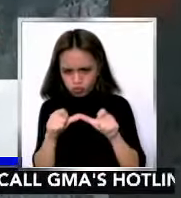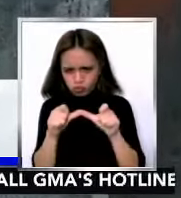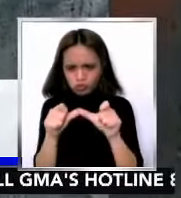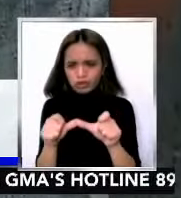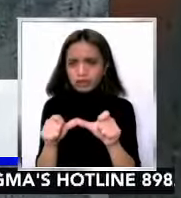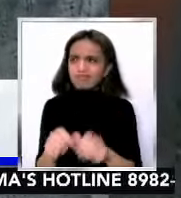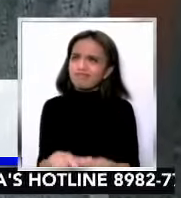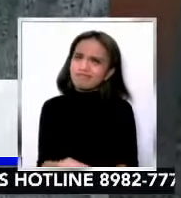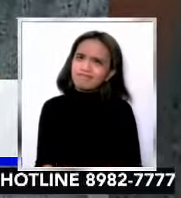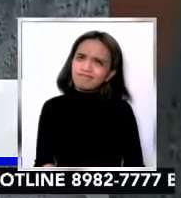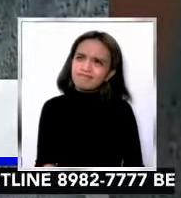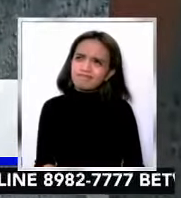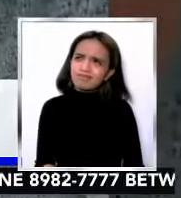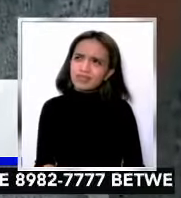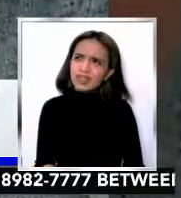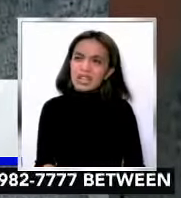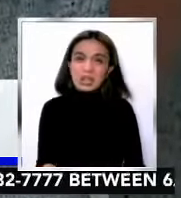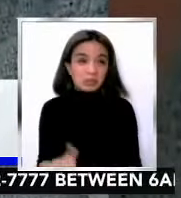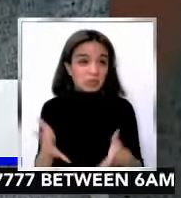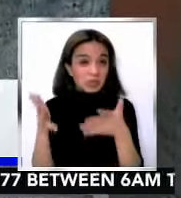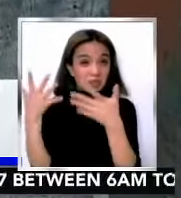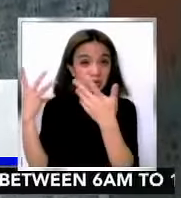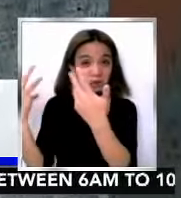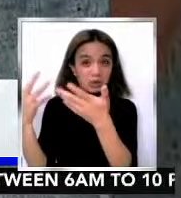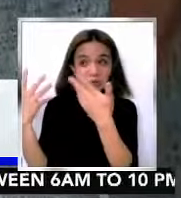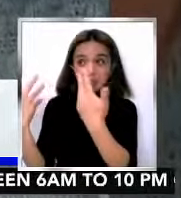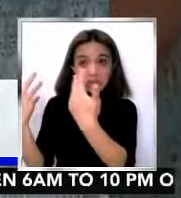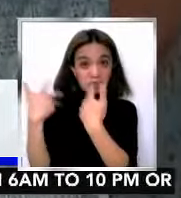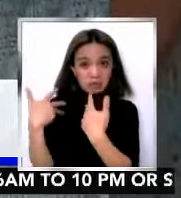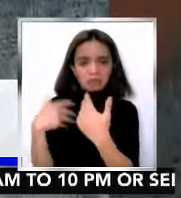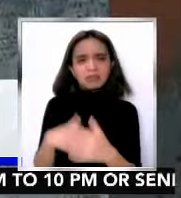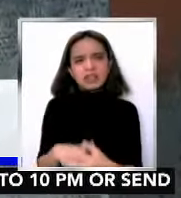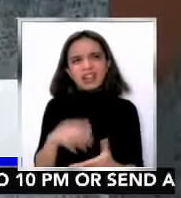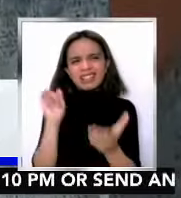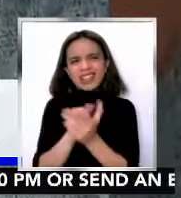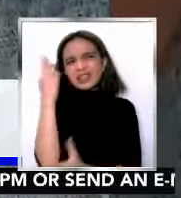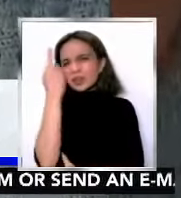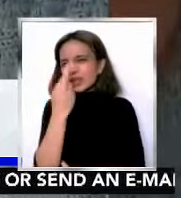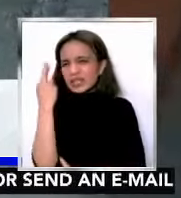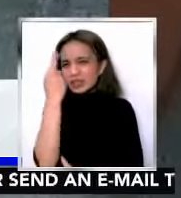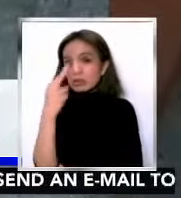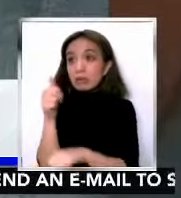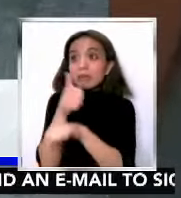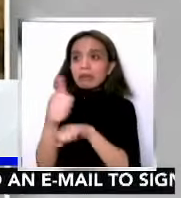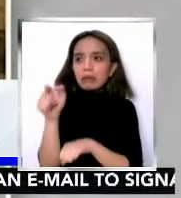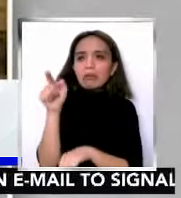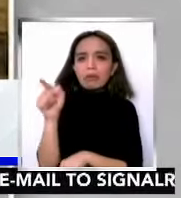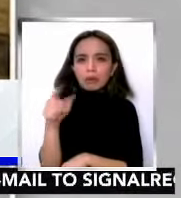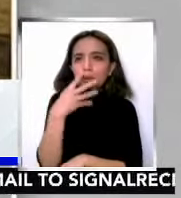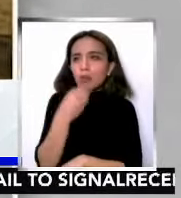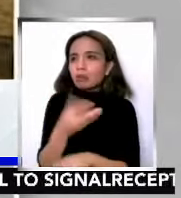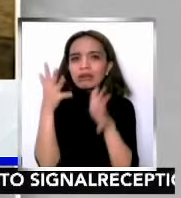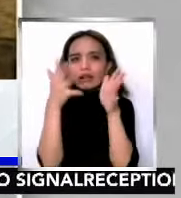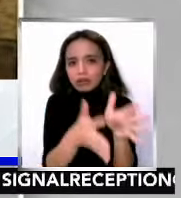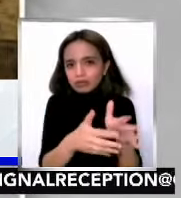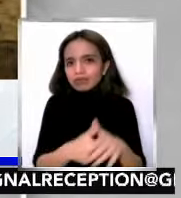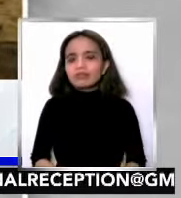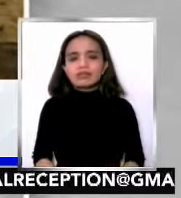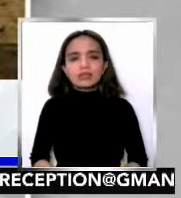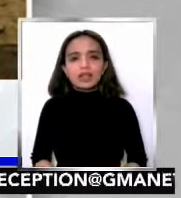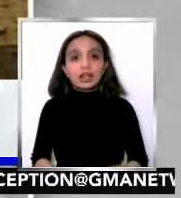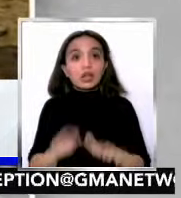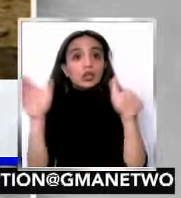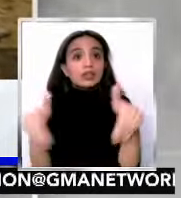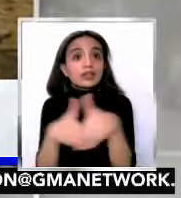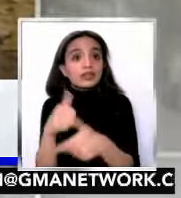Yung nangiwan kaya, yung may dahilan, kaya i-blame natin sa kanila. Ang wedding pictorial ni Josie